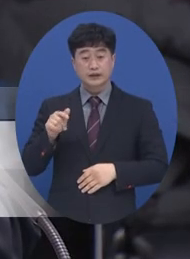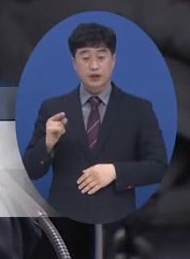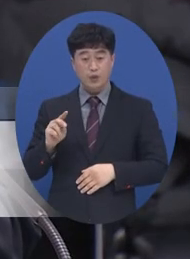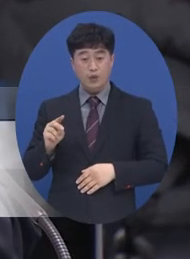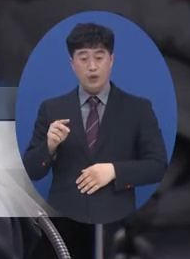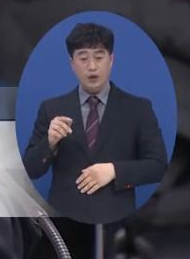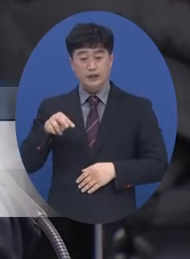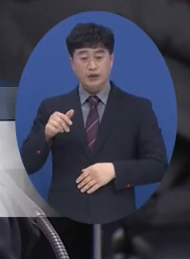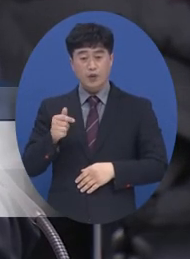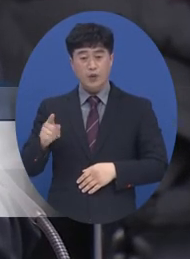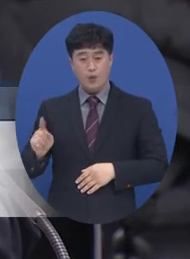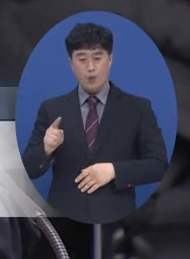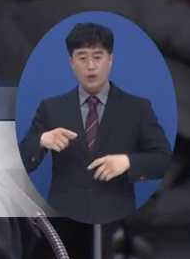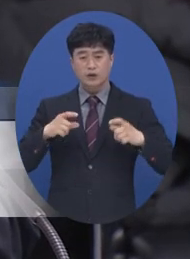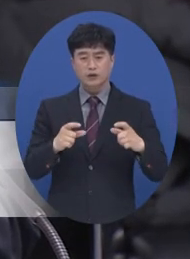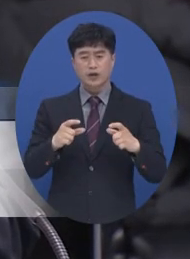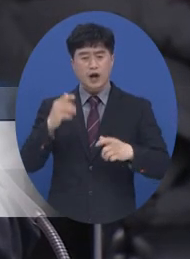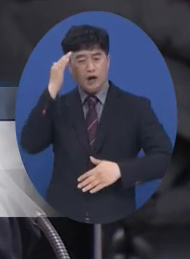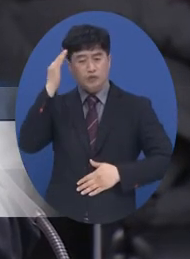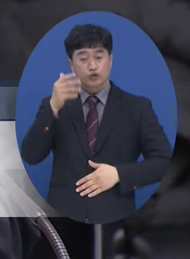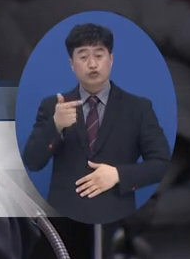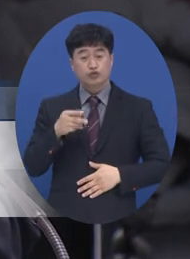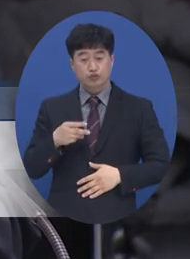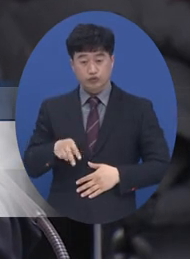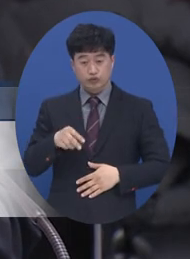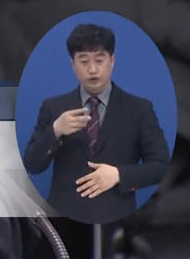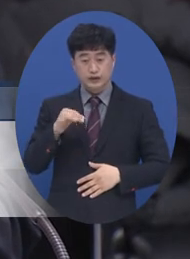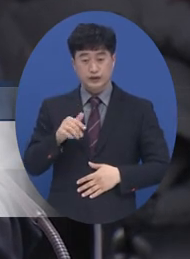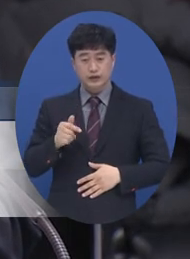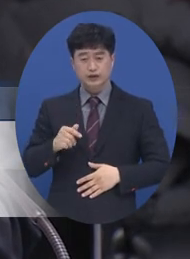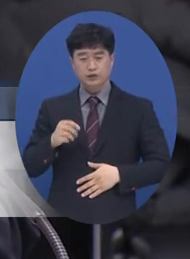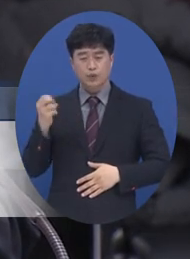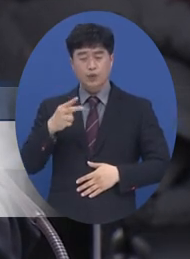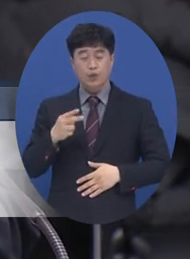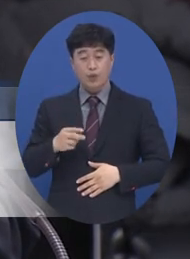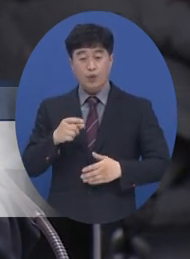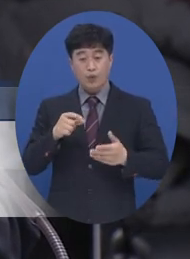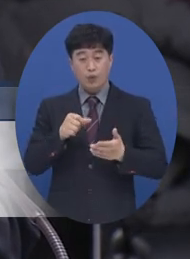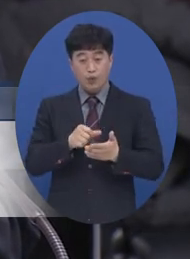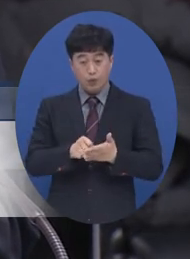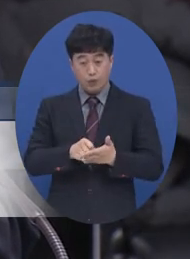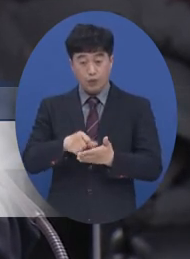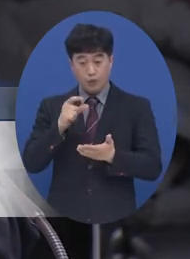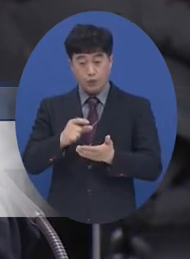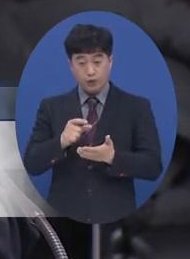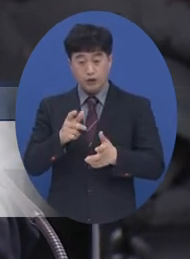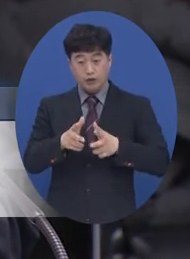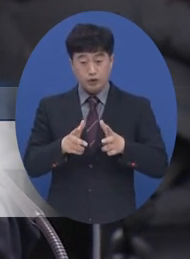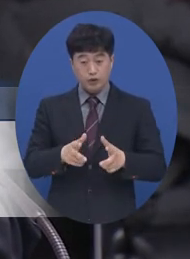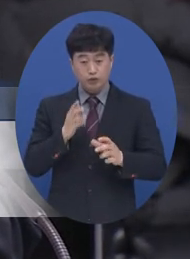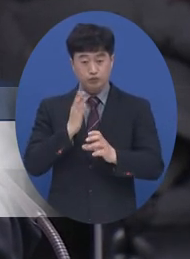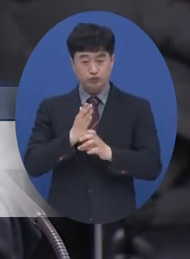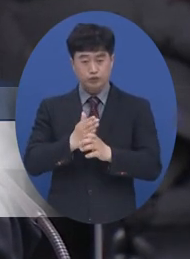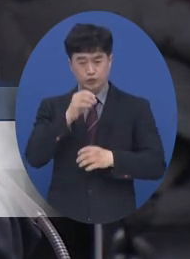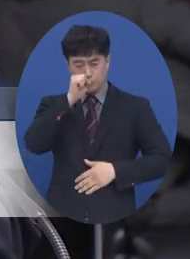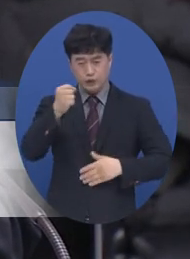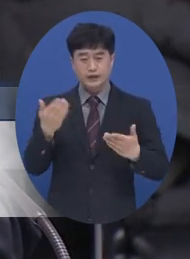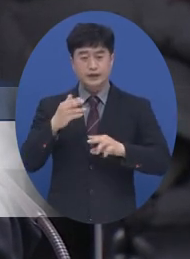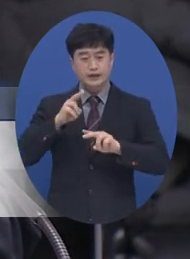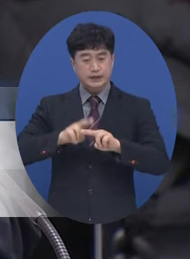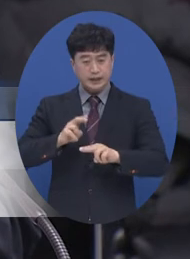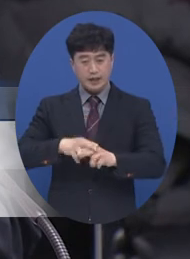단지가 항구판 뉴딜 그리고 소부장 중심지 좋은 일자리를